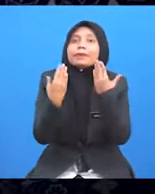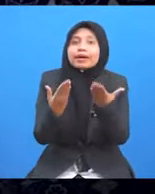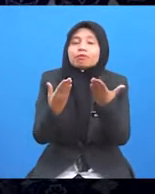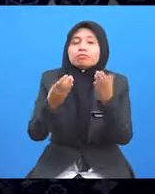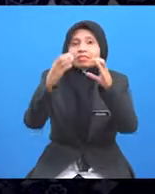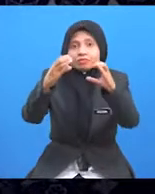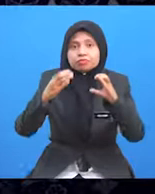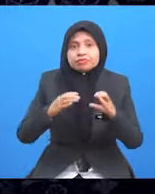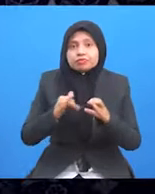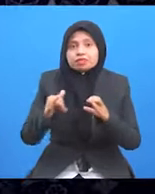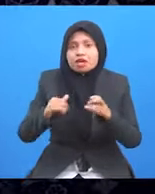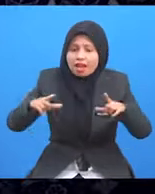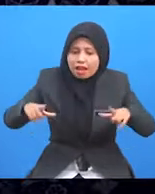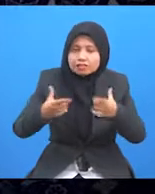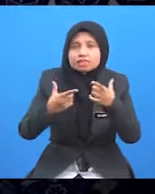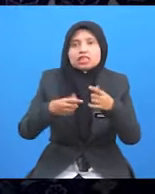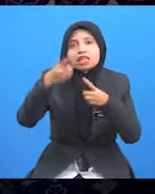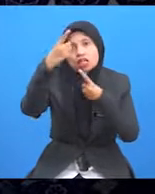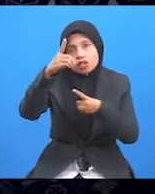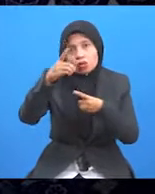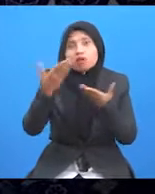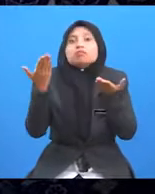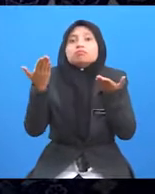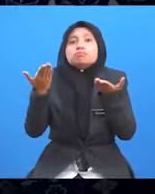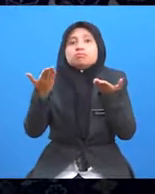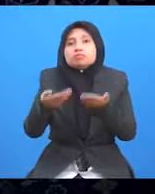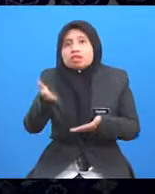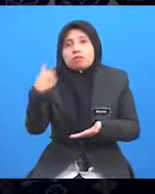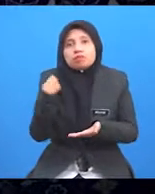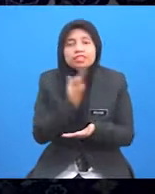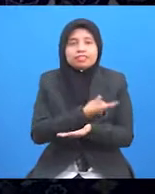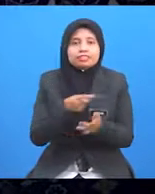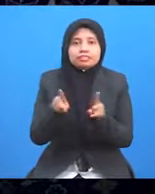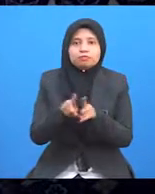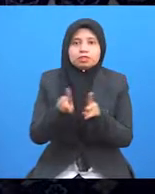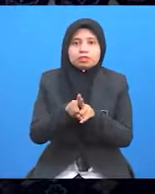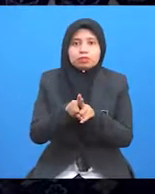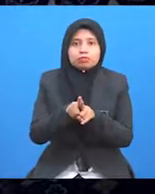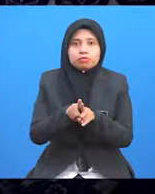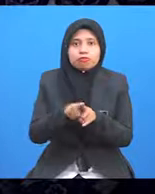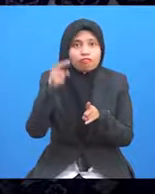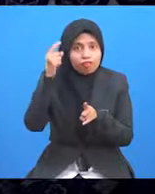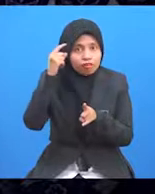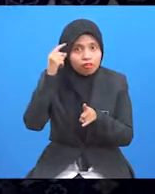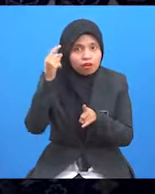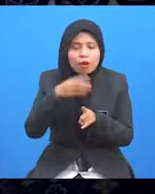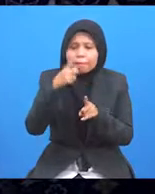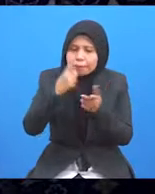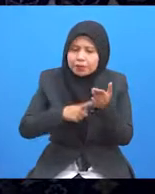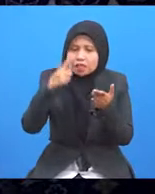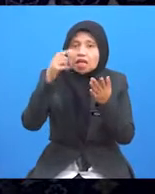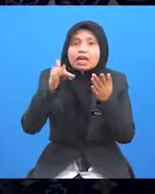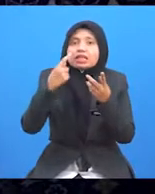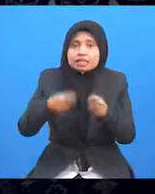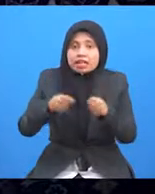Mari sama-sama kita hayati apa yang telah diajar oleh Allah Subhanahu Wa Taala kepada kita